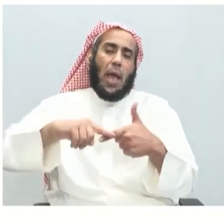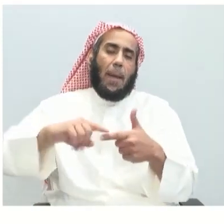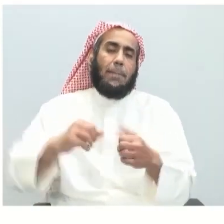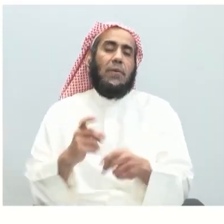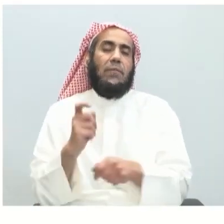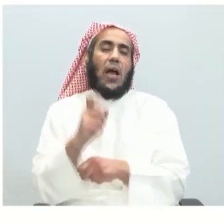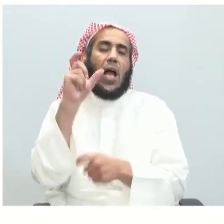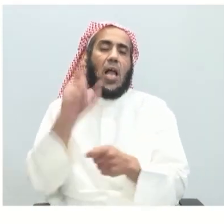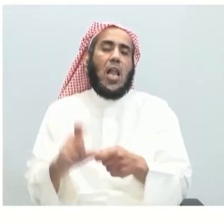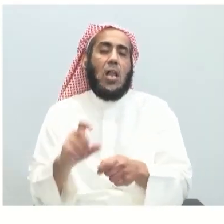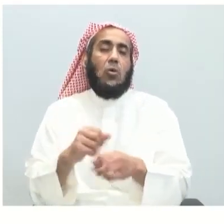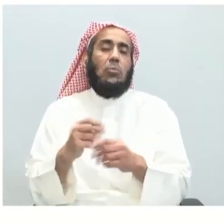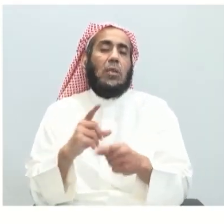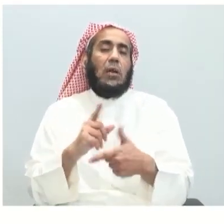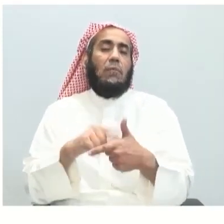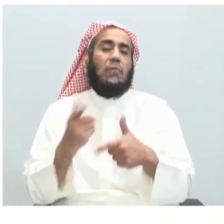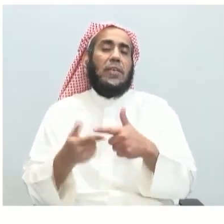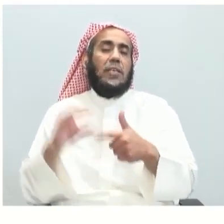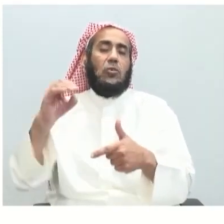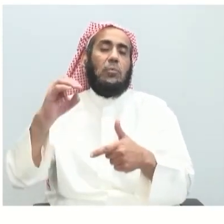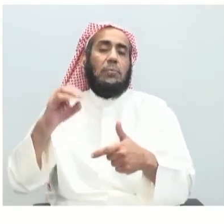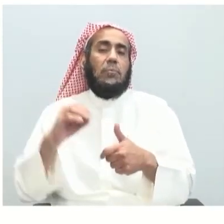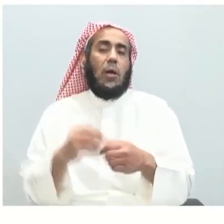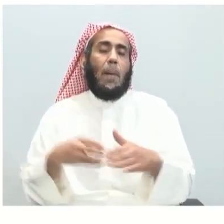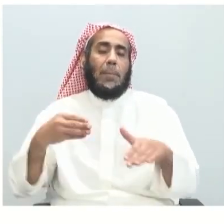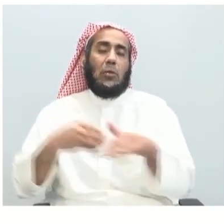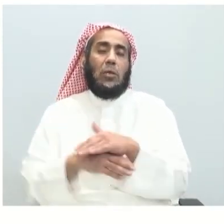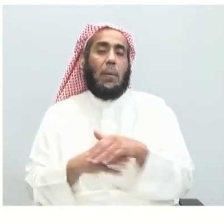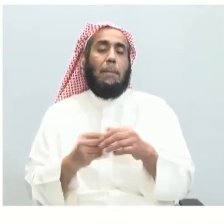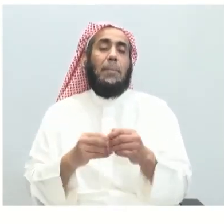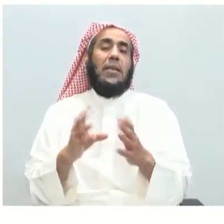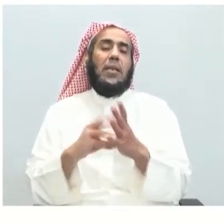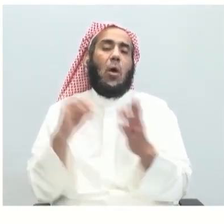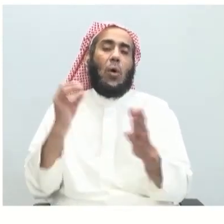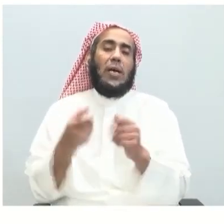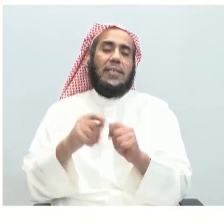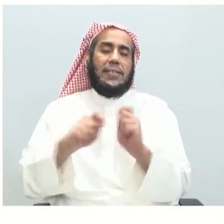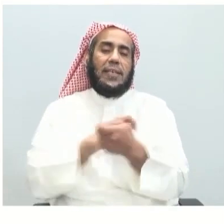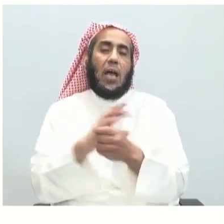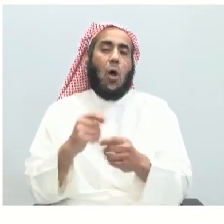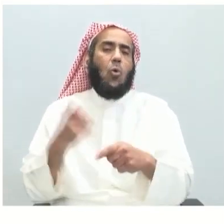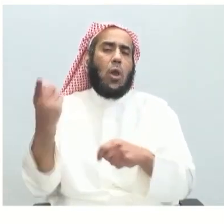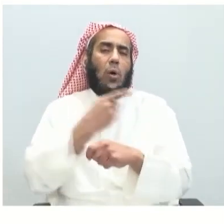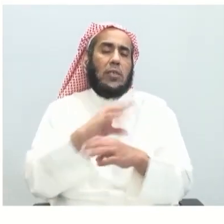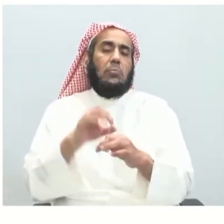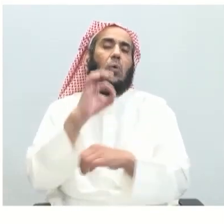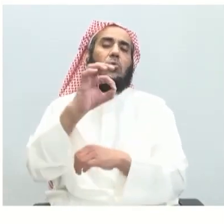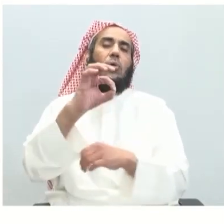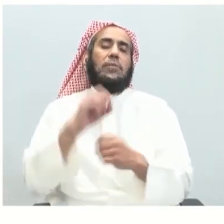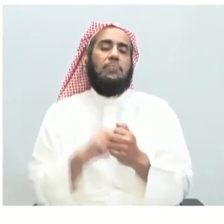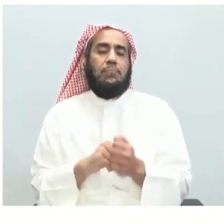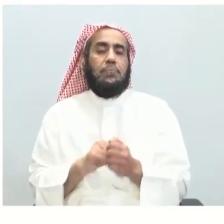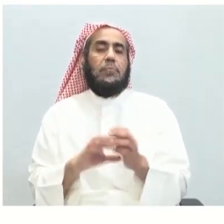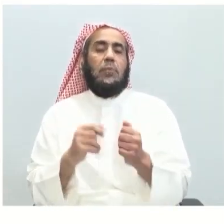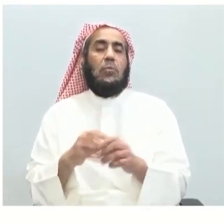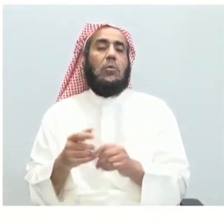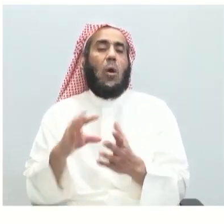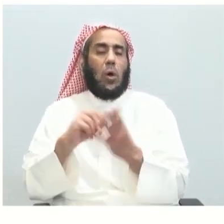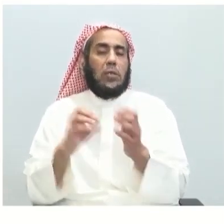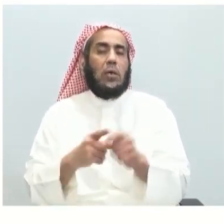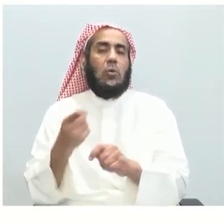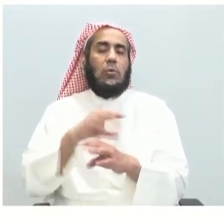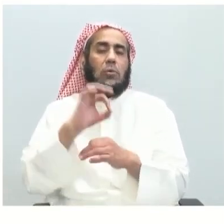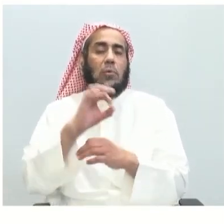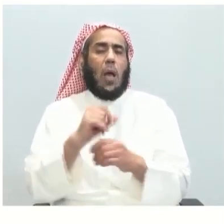نائب فاعل ويعد من طرفي الجمله او يعد من طرف الجمل ما يدخل عليها من نواسخ او نواصب او جوازم من نواسخ او